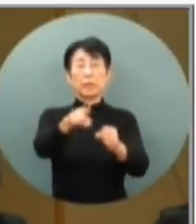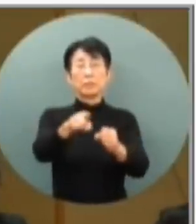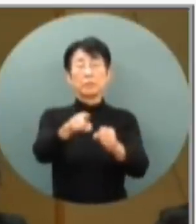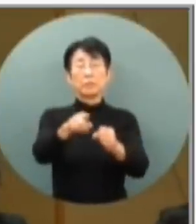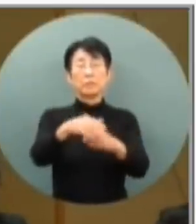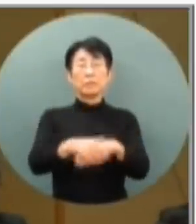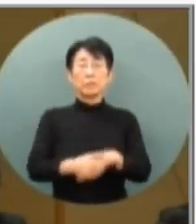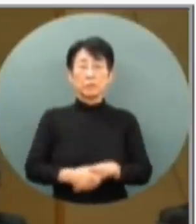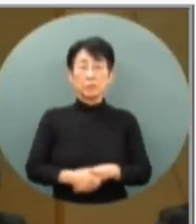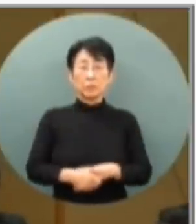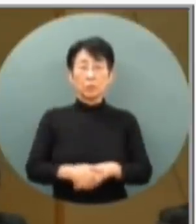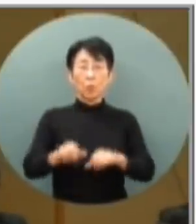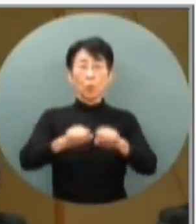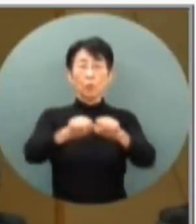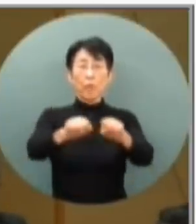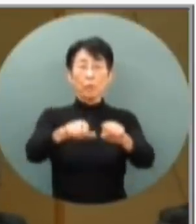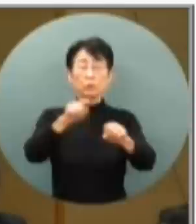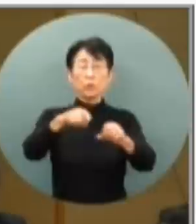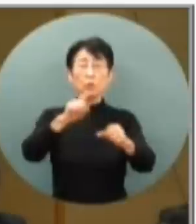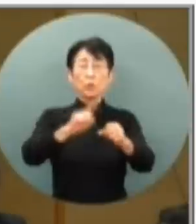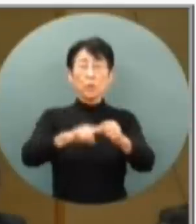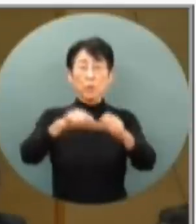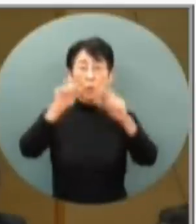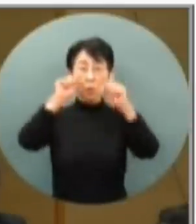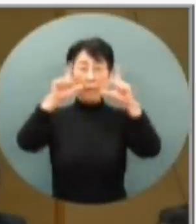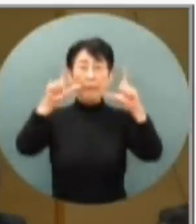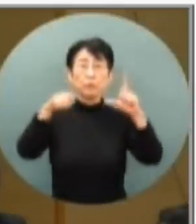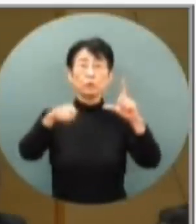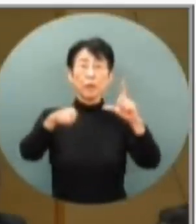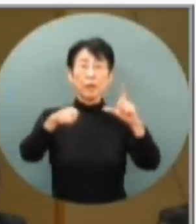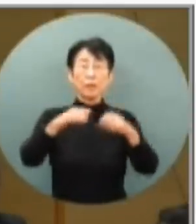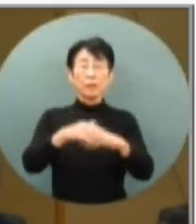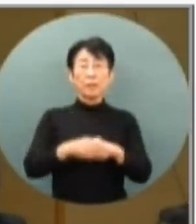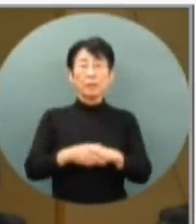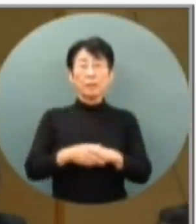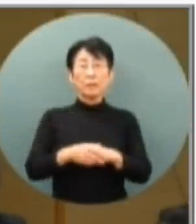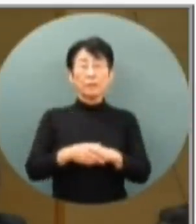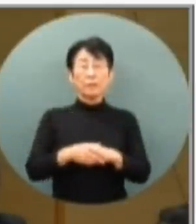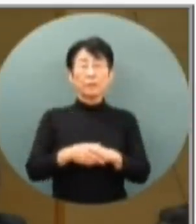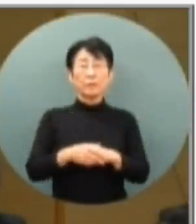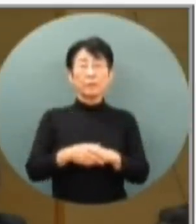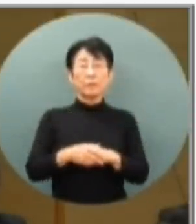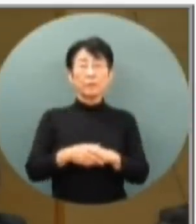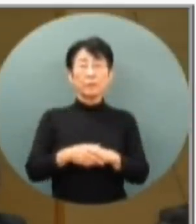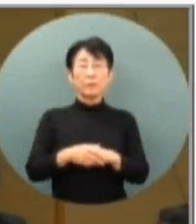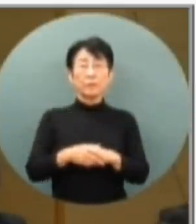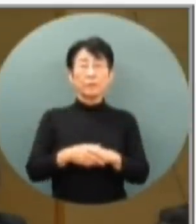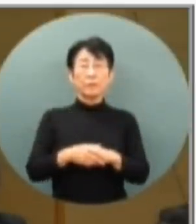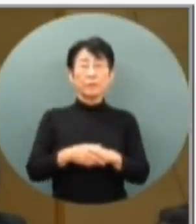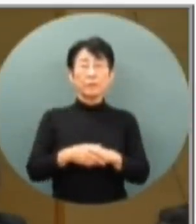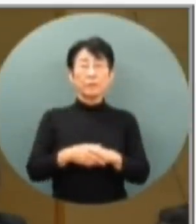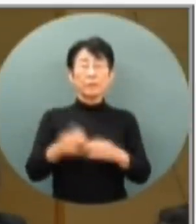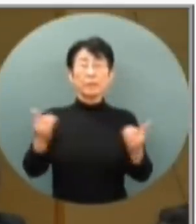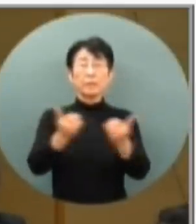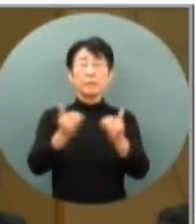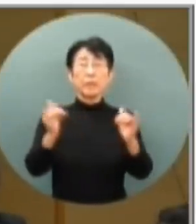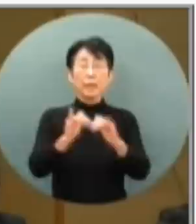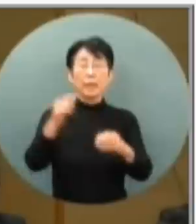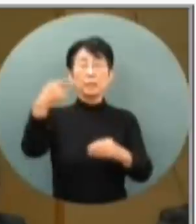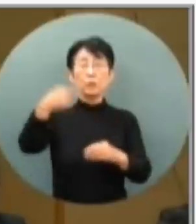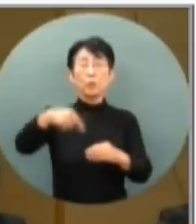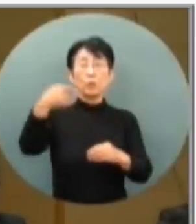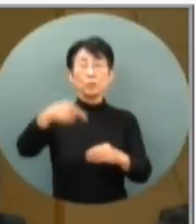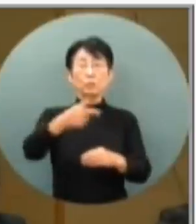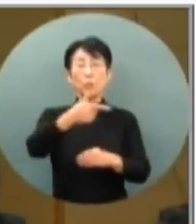啓発というのは僕は改めてね、大きな社会教育の課題であるというふう